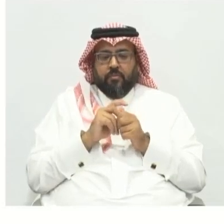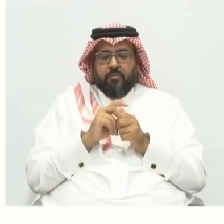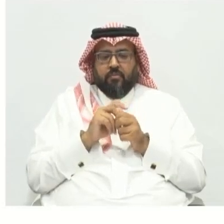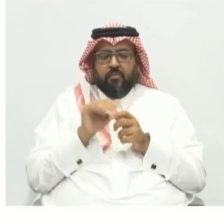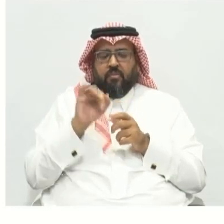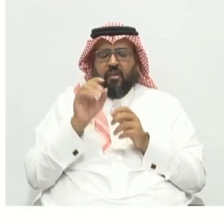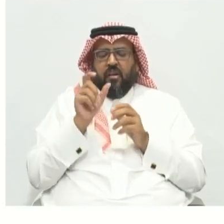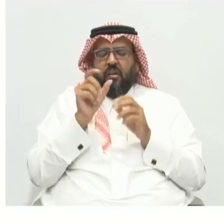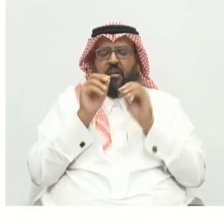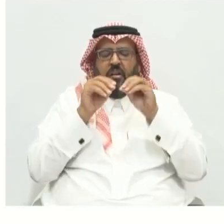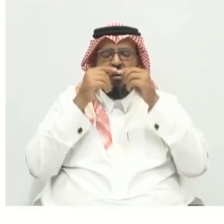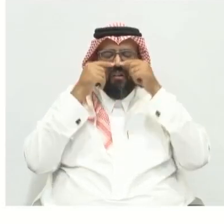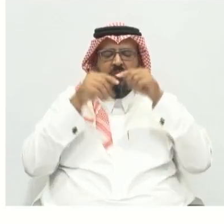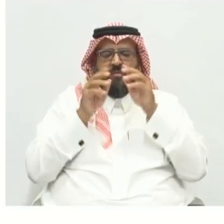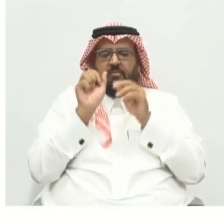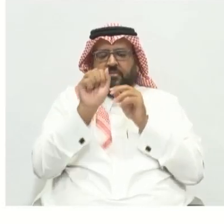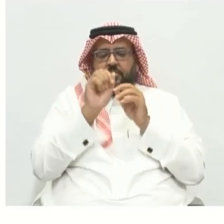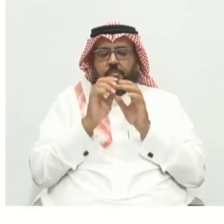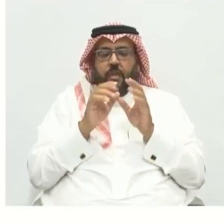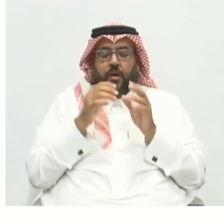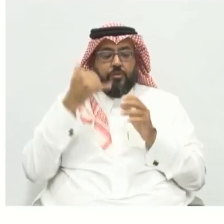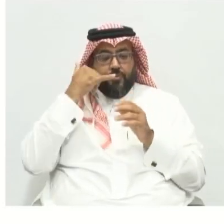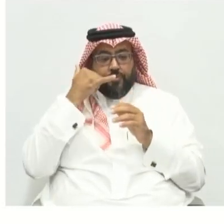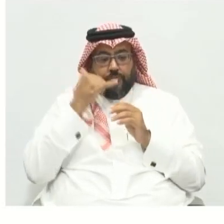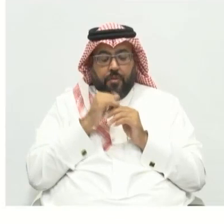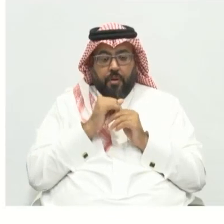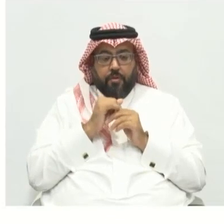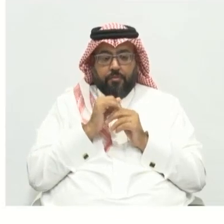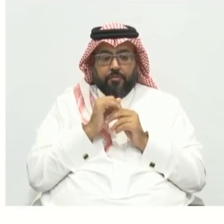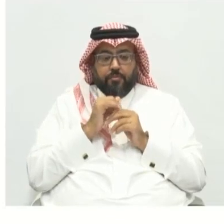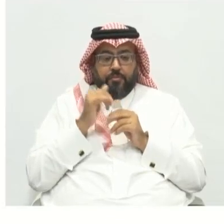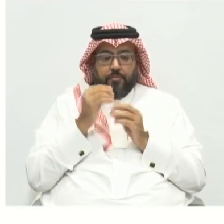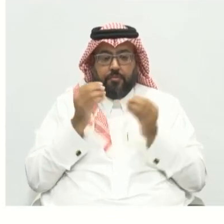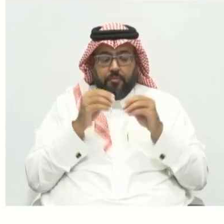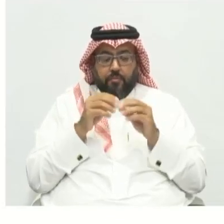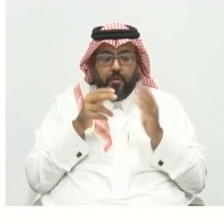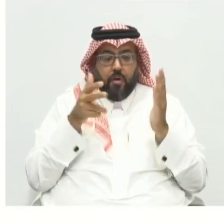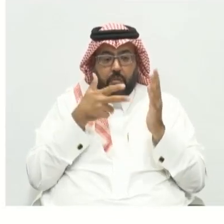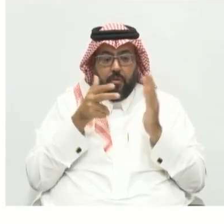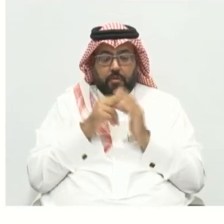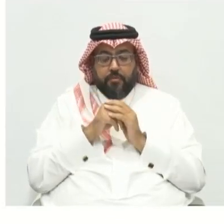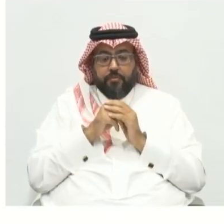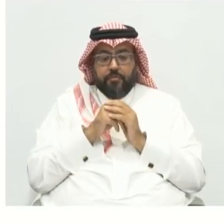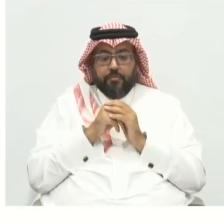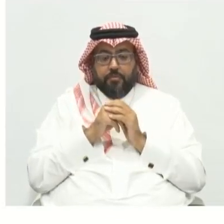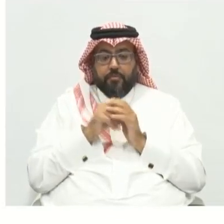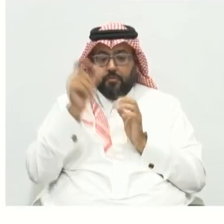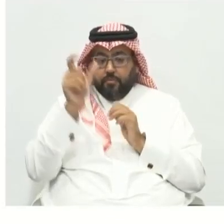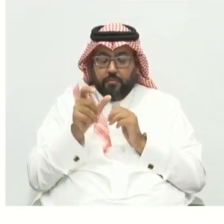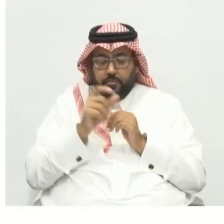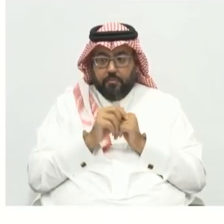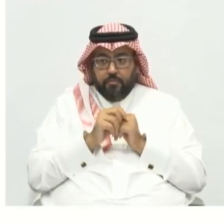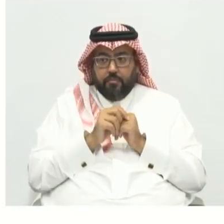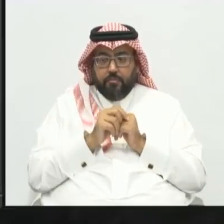المساس بالحياه الخاصه عن طريق اساءه استخدام الهواتف النقال المزوده بالكاميرا وما في حكمها ماذا يحصل للشخص